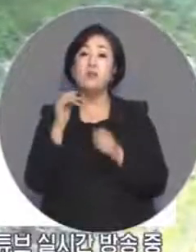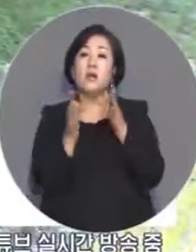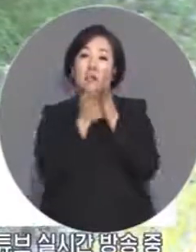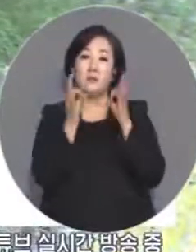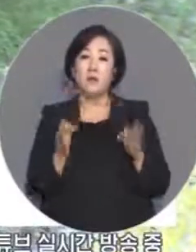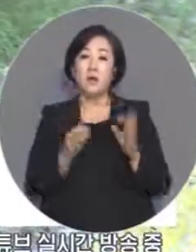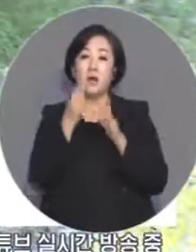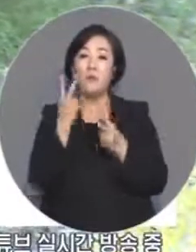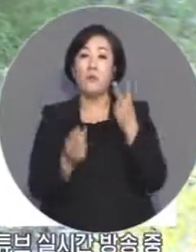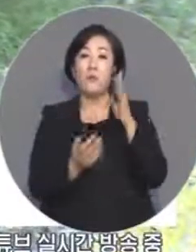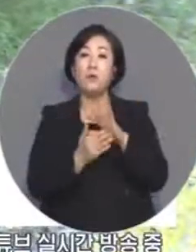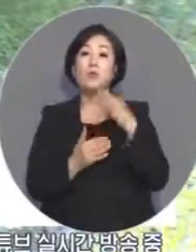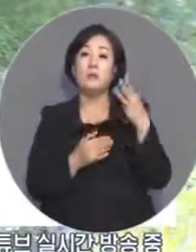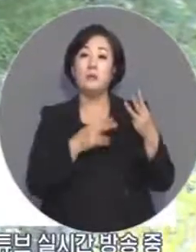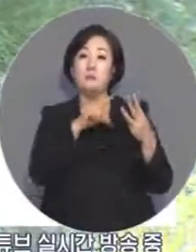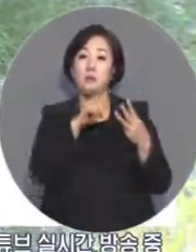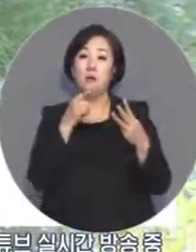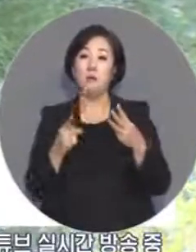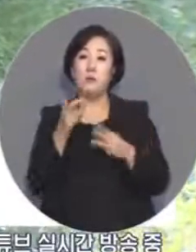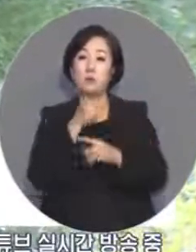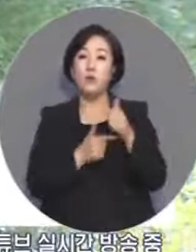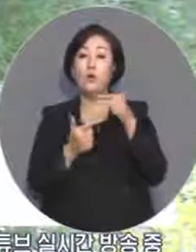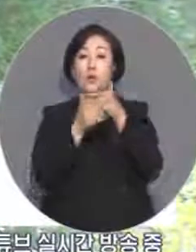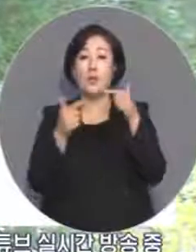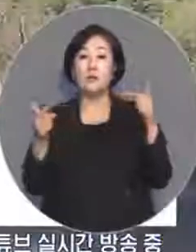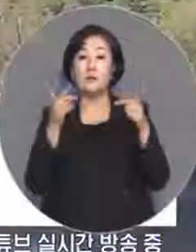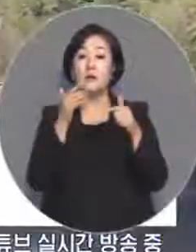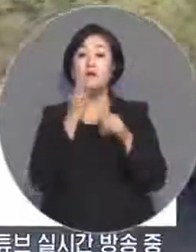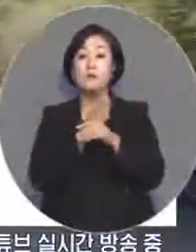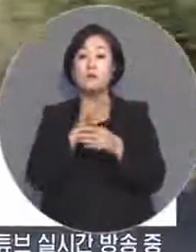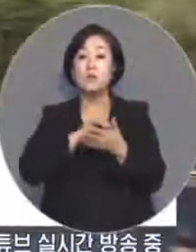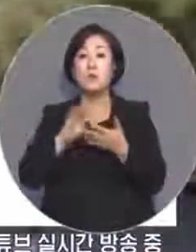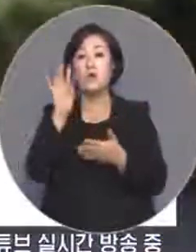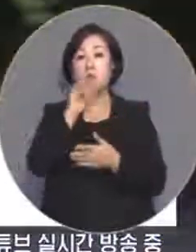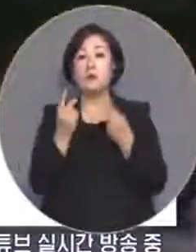같은 기간과 비교해 3.1% 상승한 것으로